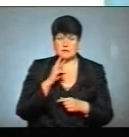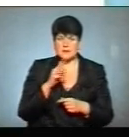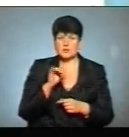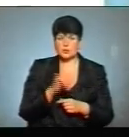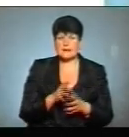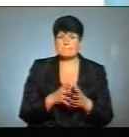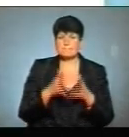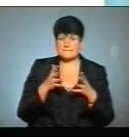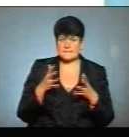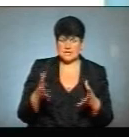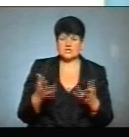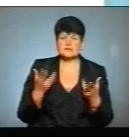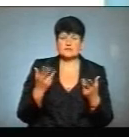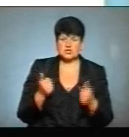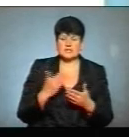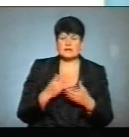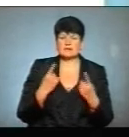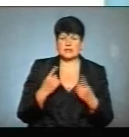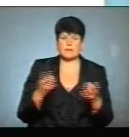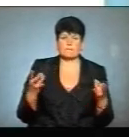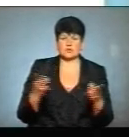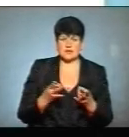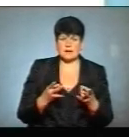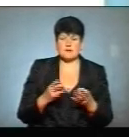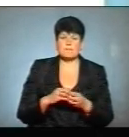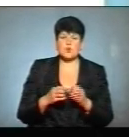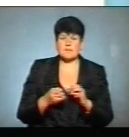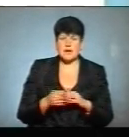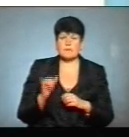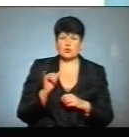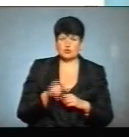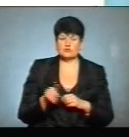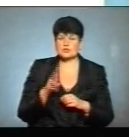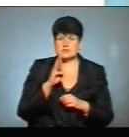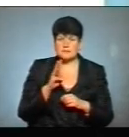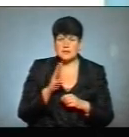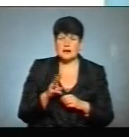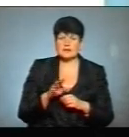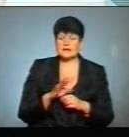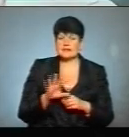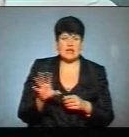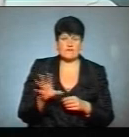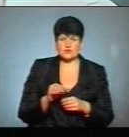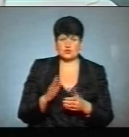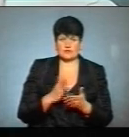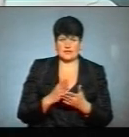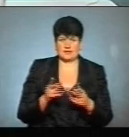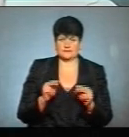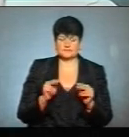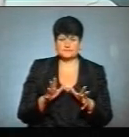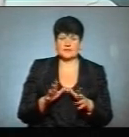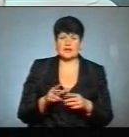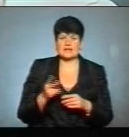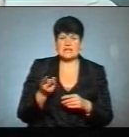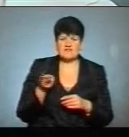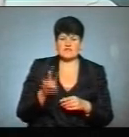більша. Звичайно, є дуже велика потреба, проблема в тому, що заробітна плата не всюди, вона є легальною, якісь двійні